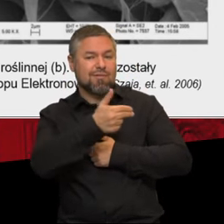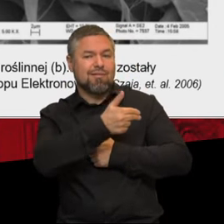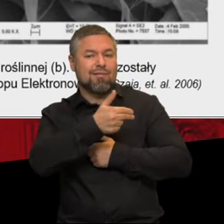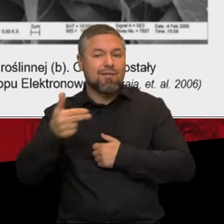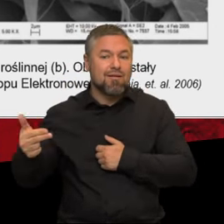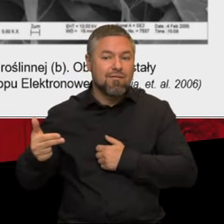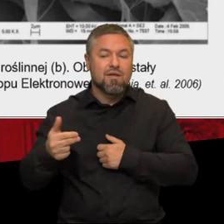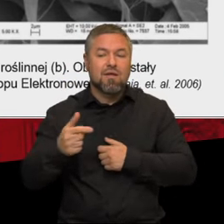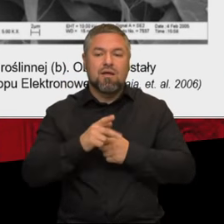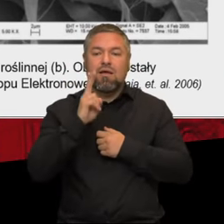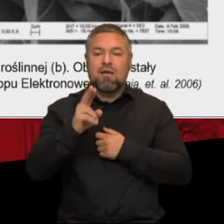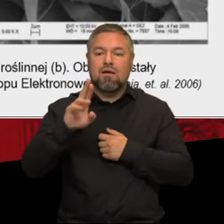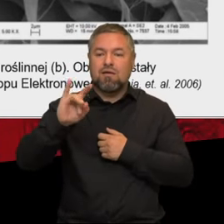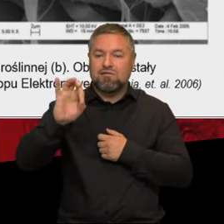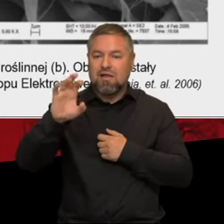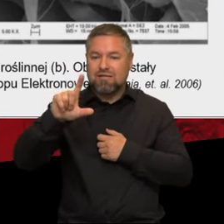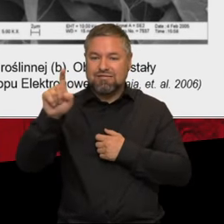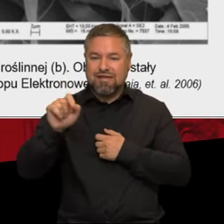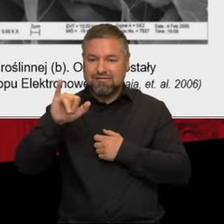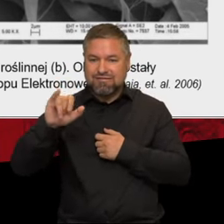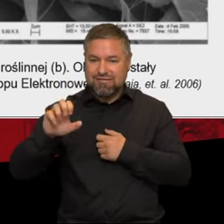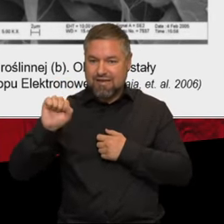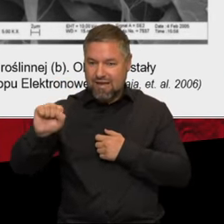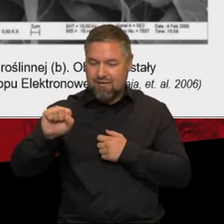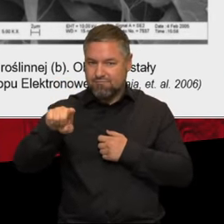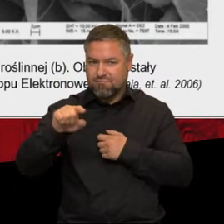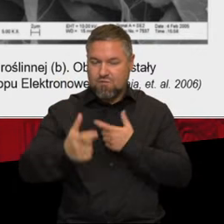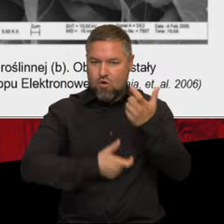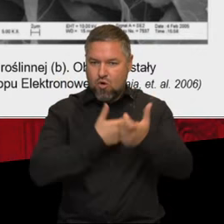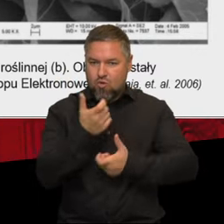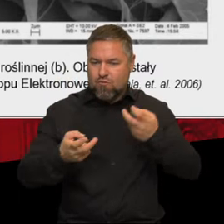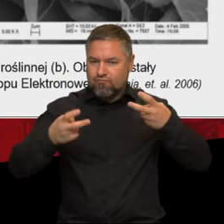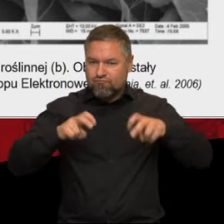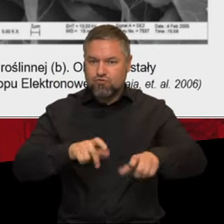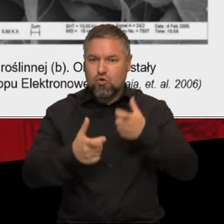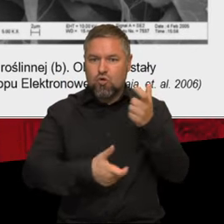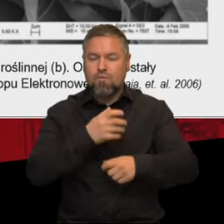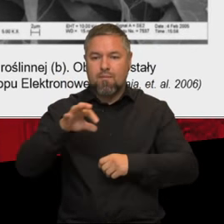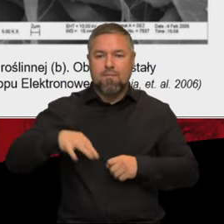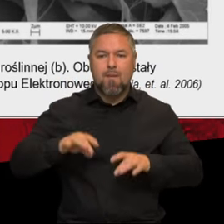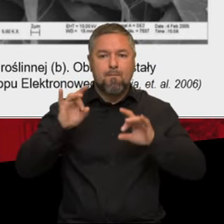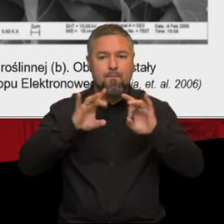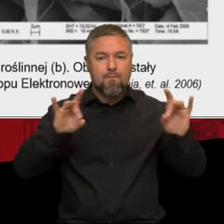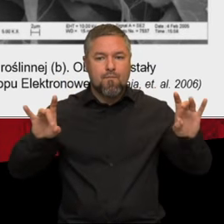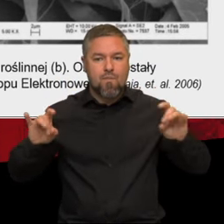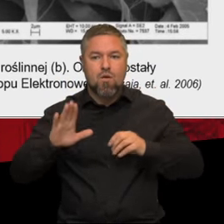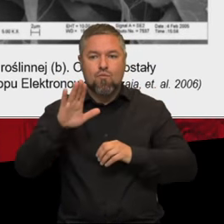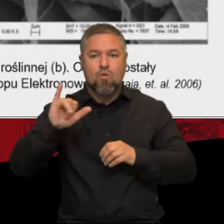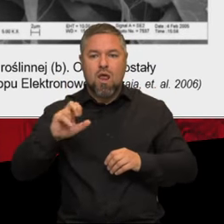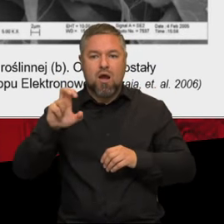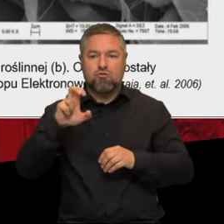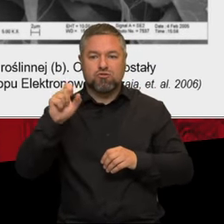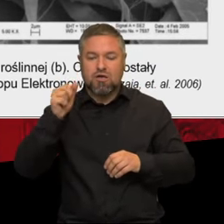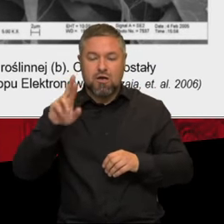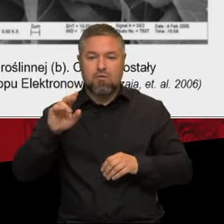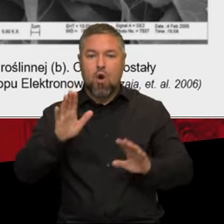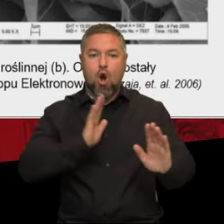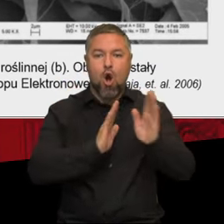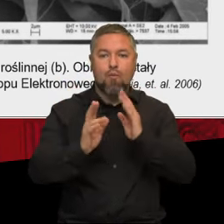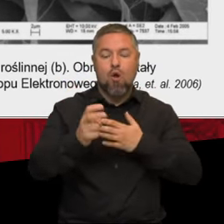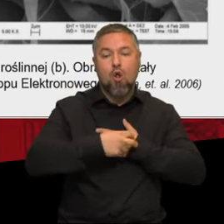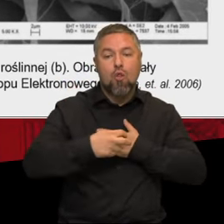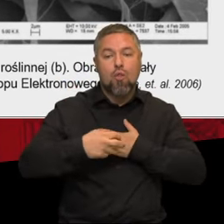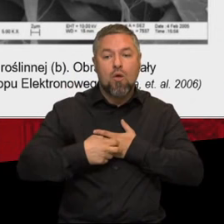tematyki krystalizacji. Pracę wykonywałem w pracowni pana profesora Grzegorza Bujacza pod opieką pani